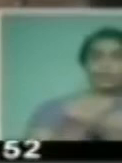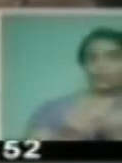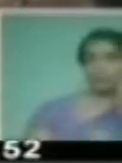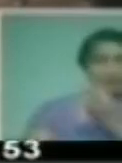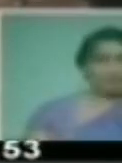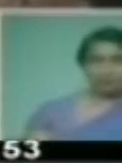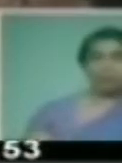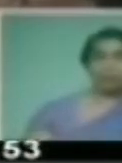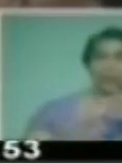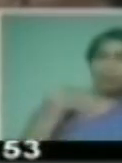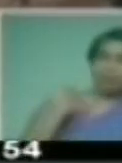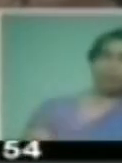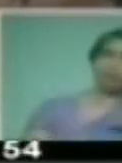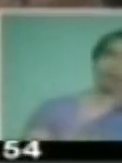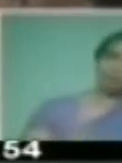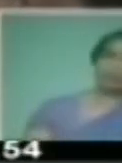எதிர்பார்த்துள்ளது.